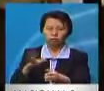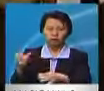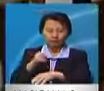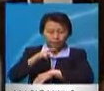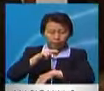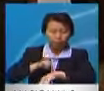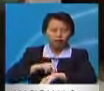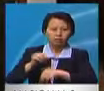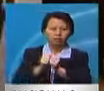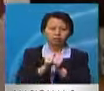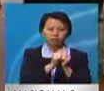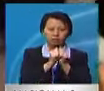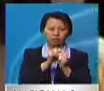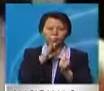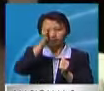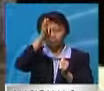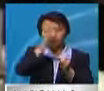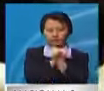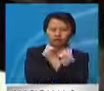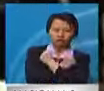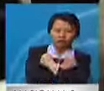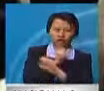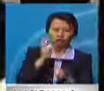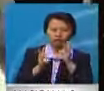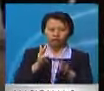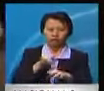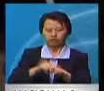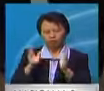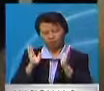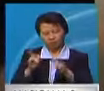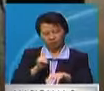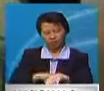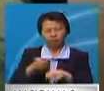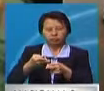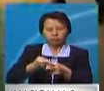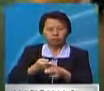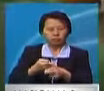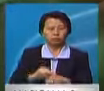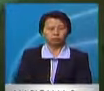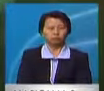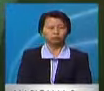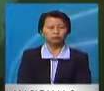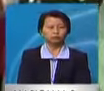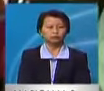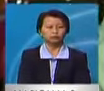untuk bersama ibu bapa dan keluarga tersayang walaupun dalam tempoh masa yang singkat.